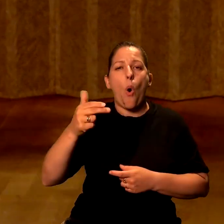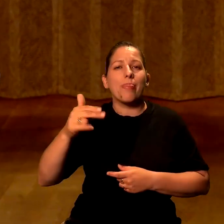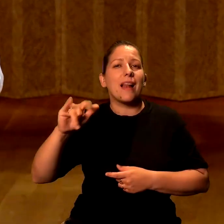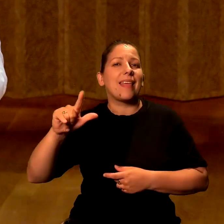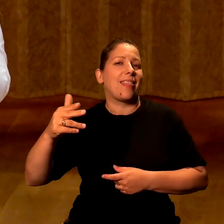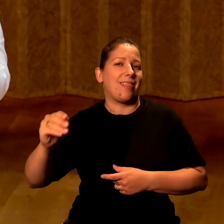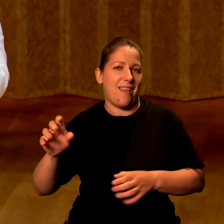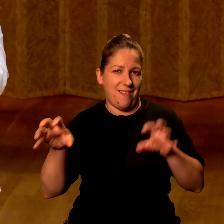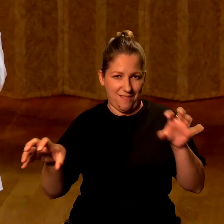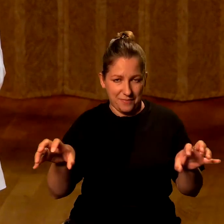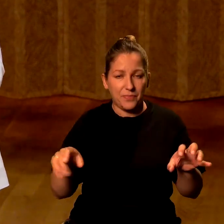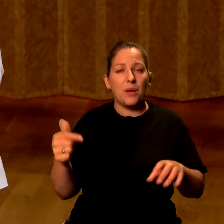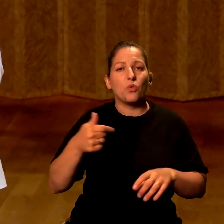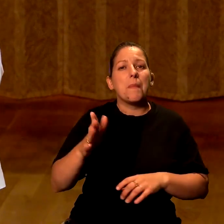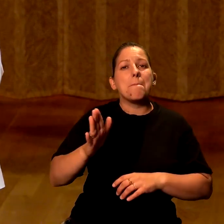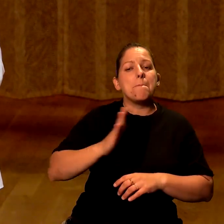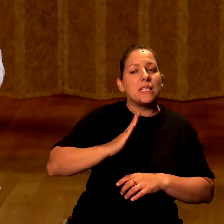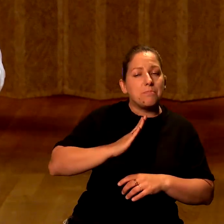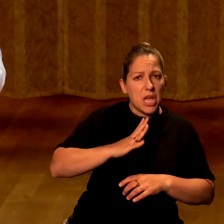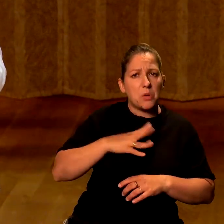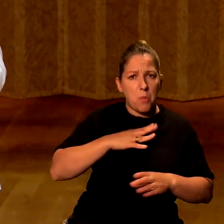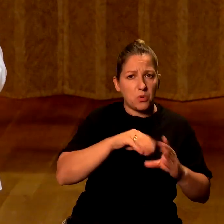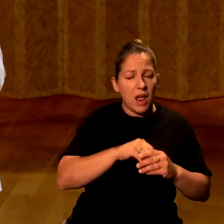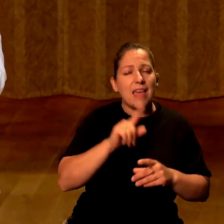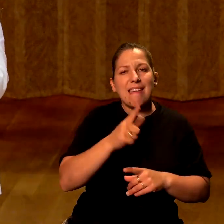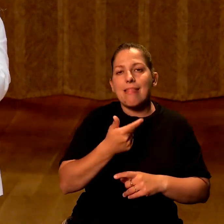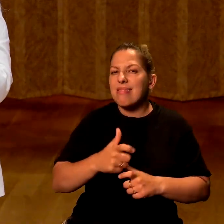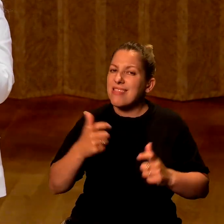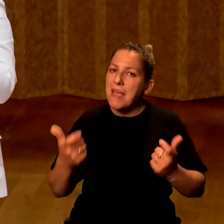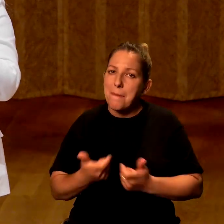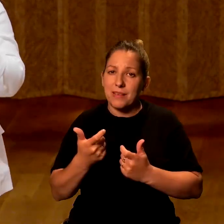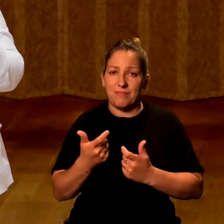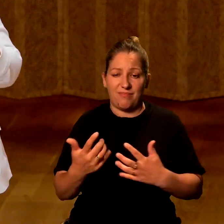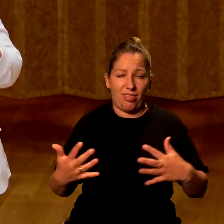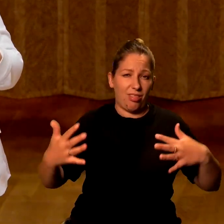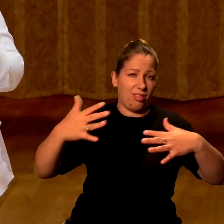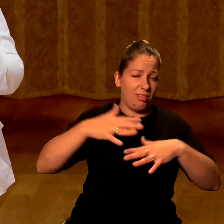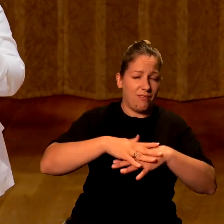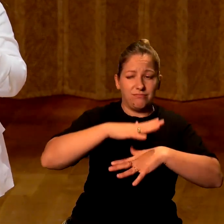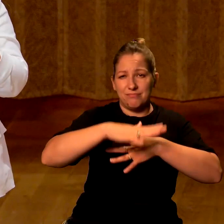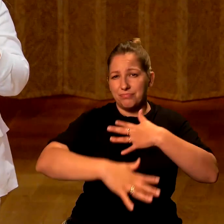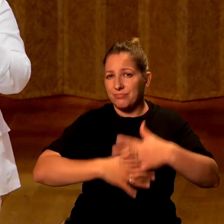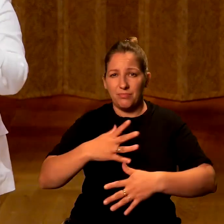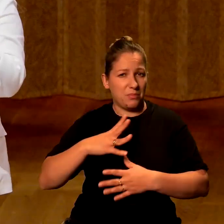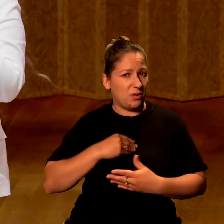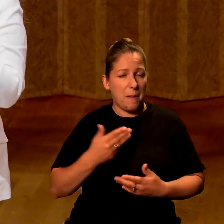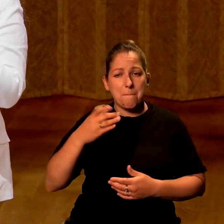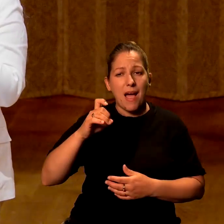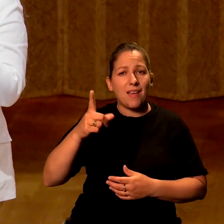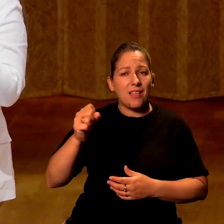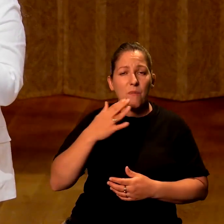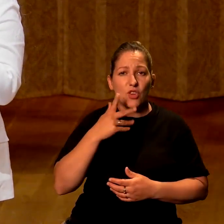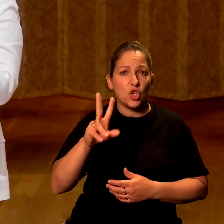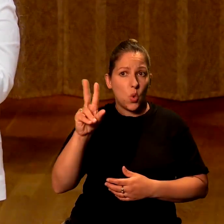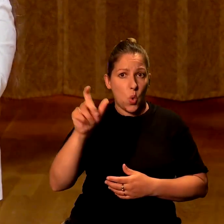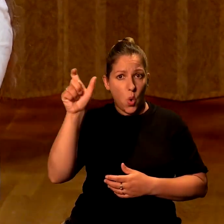możemy być bezpieczni i niebezpieczni i te środowiska się przenikają. I tak jak Magda słusznie powiedziała, to, że